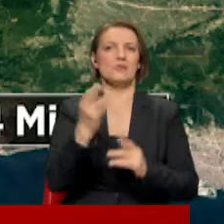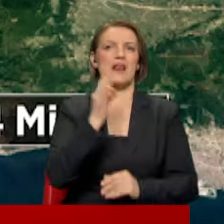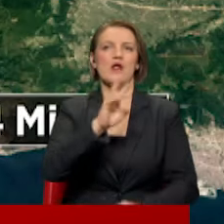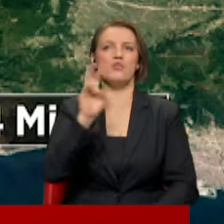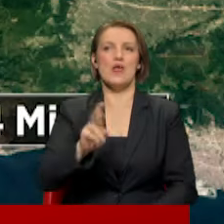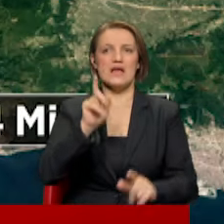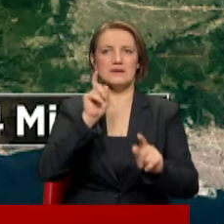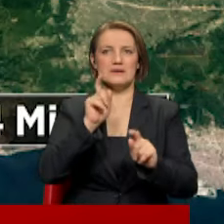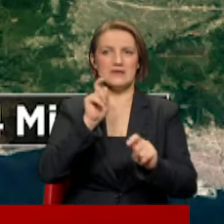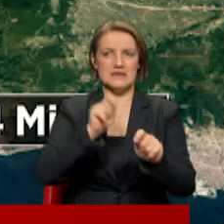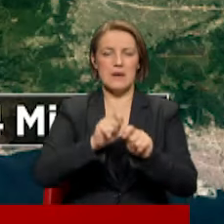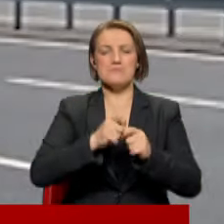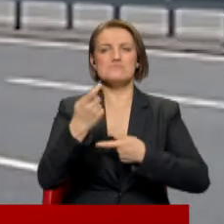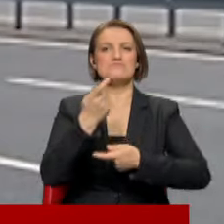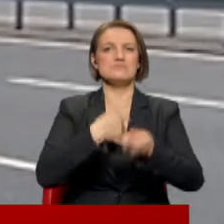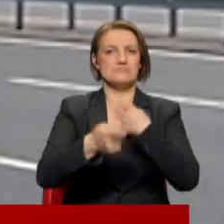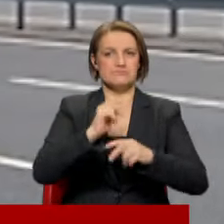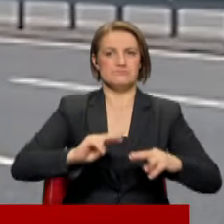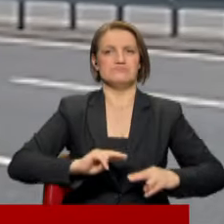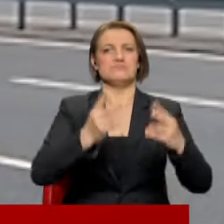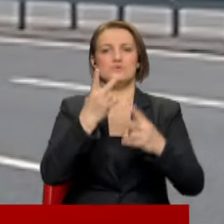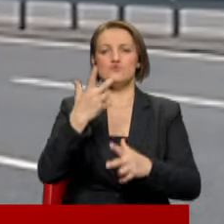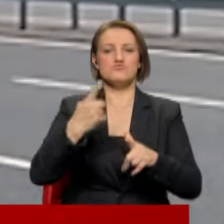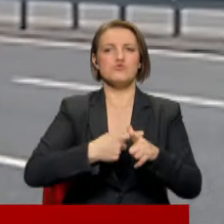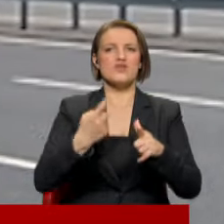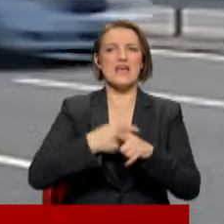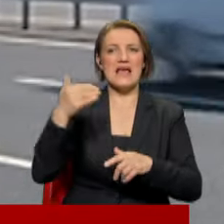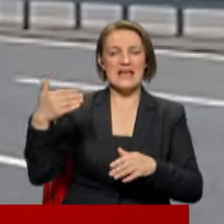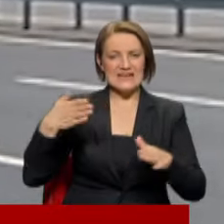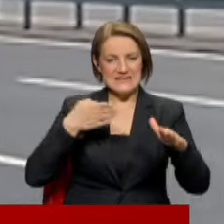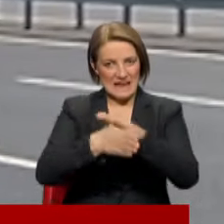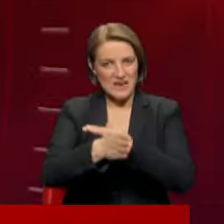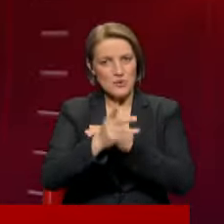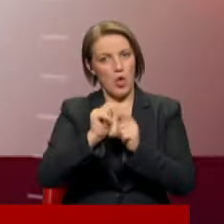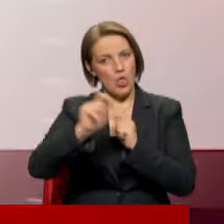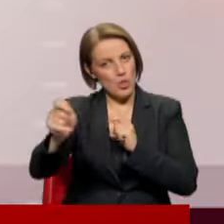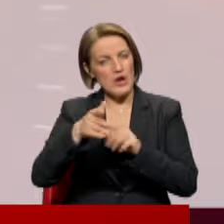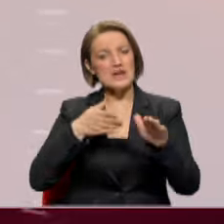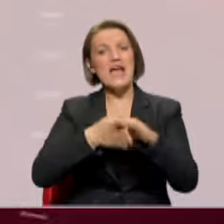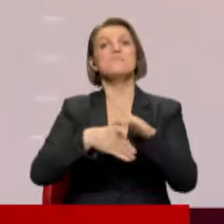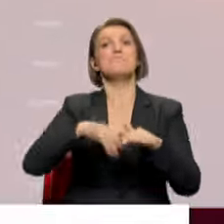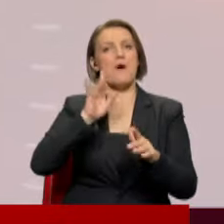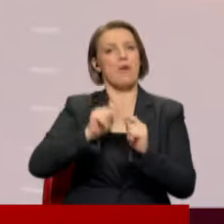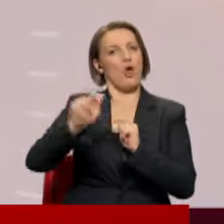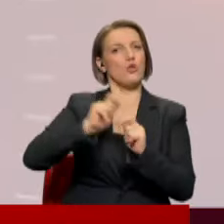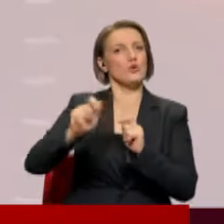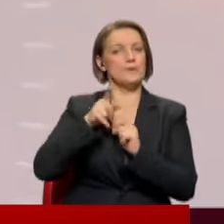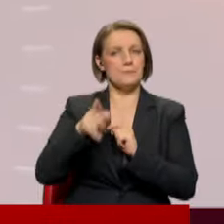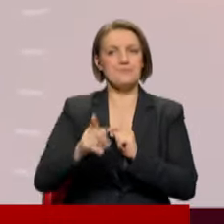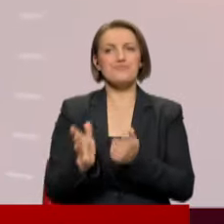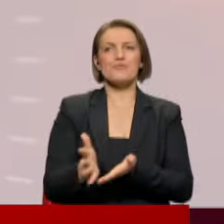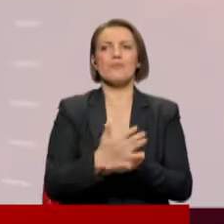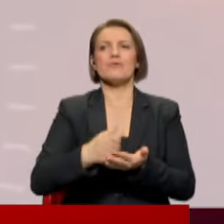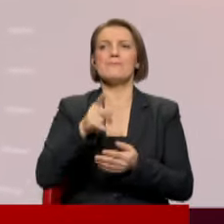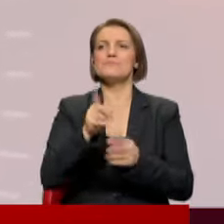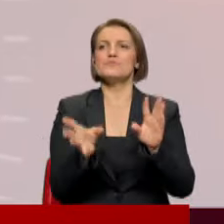dolar Yap işlet devret modeli ile yapılan üç projeden de geçen de ödüyor geçmeyen de Avrasya tünelinde müteahit ödenen Garanti ücreti toplamı